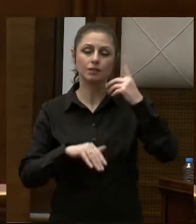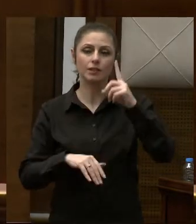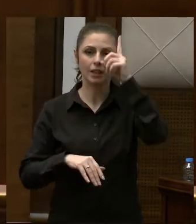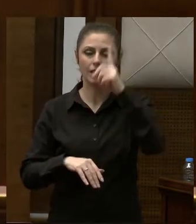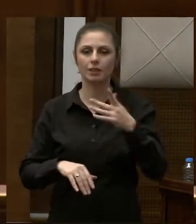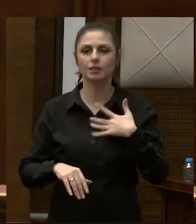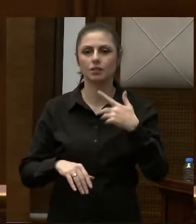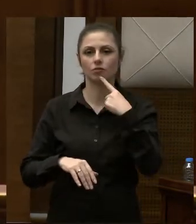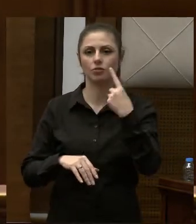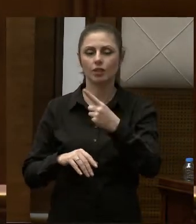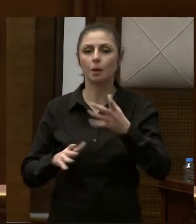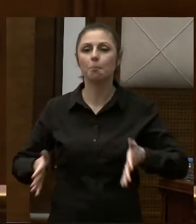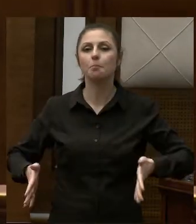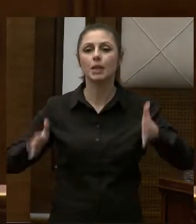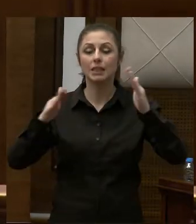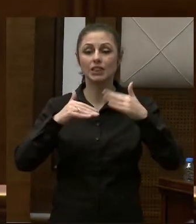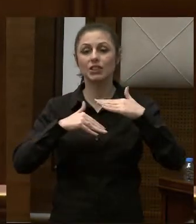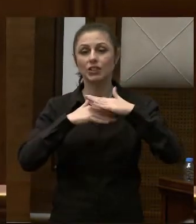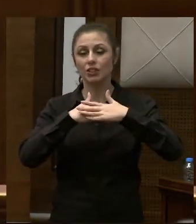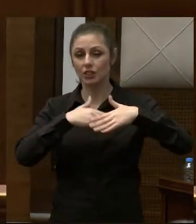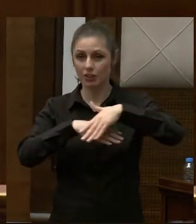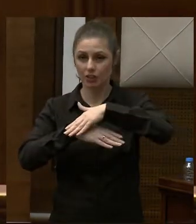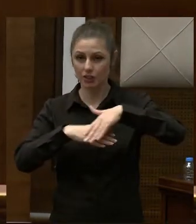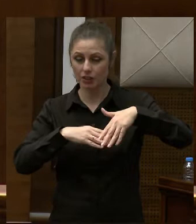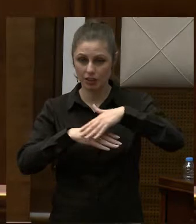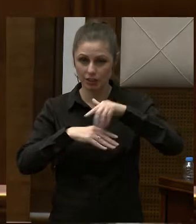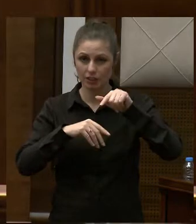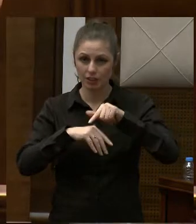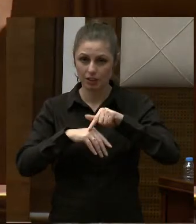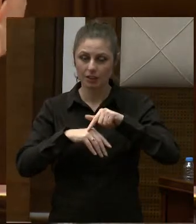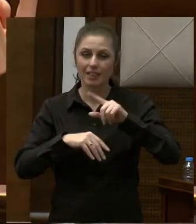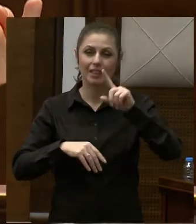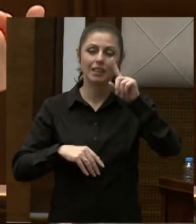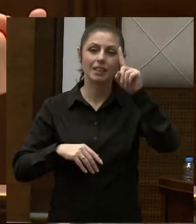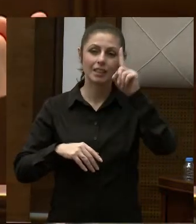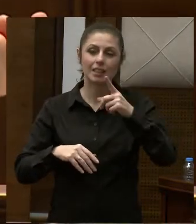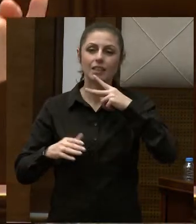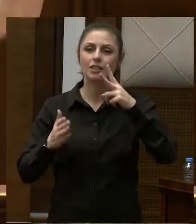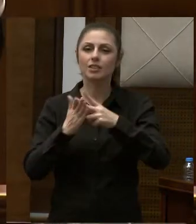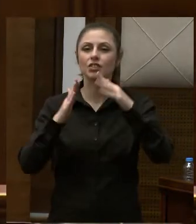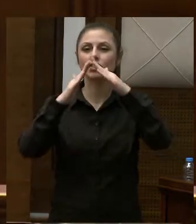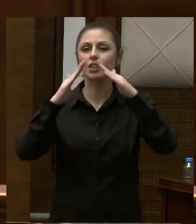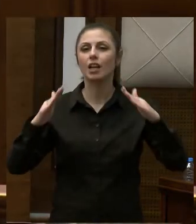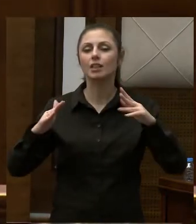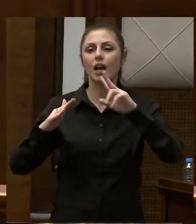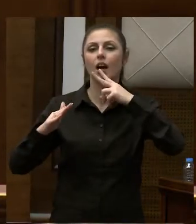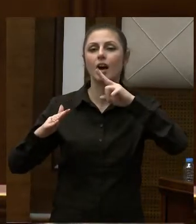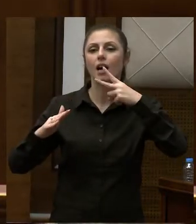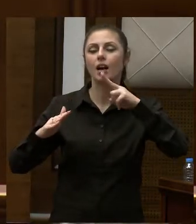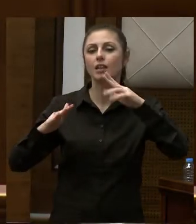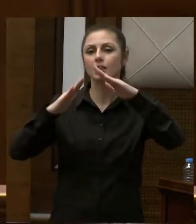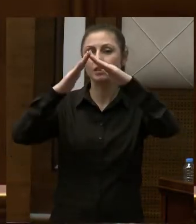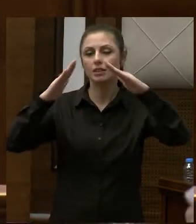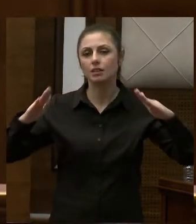belediyeyiz. Binaların dış cephesini belirleyen ender belediyelerden bir tanesiyiz ama çatı